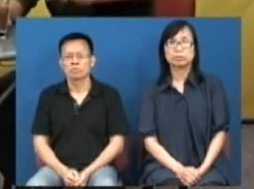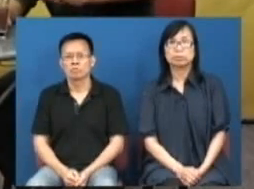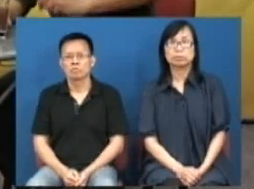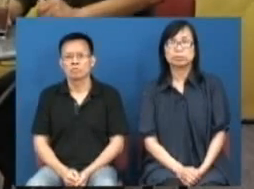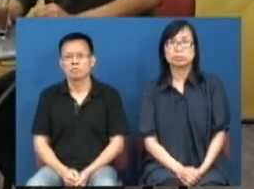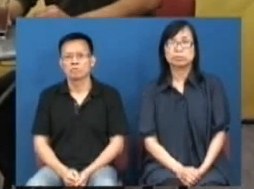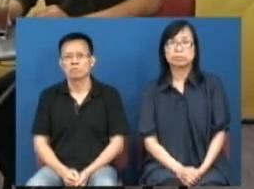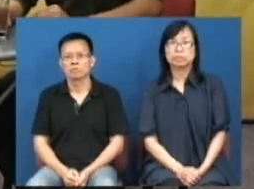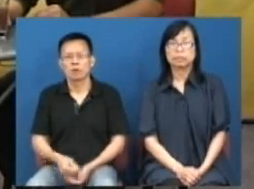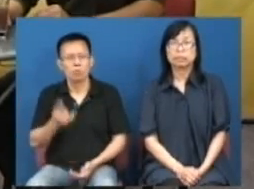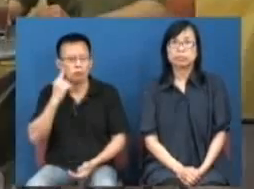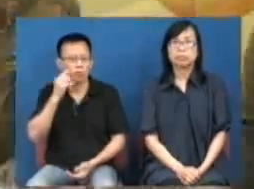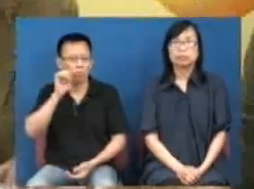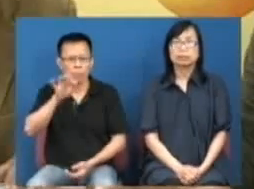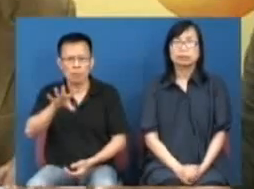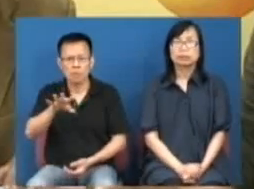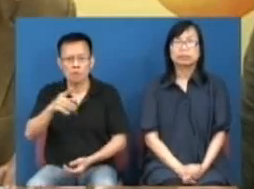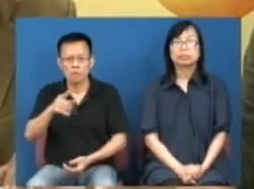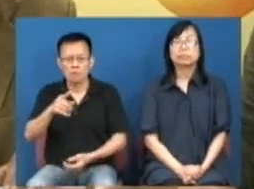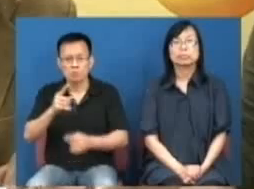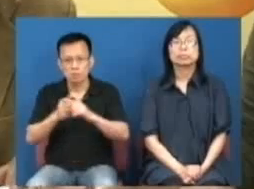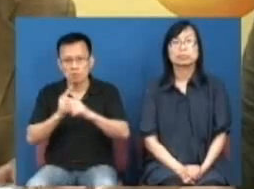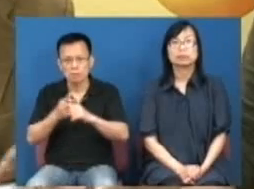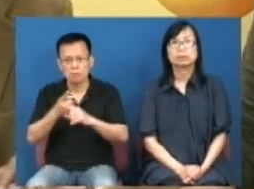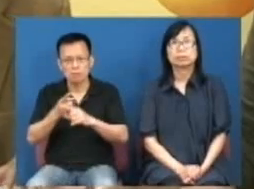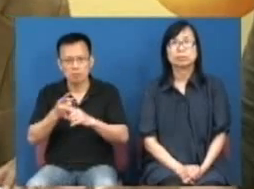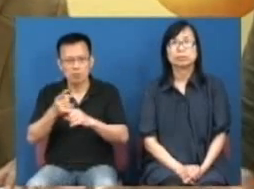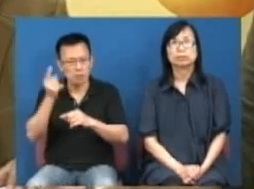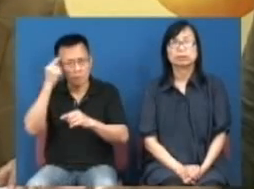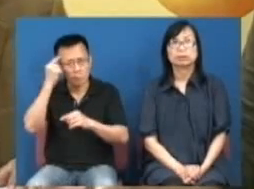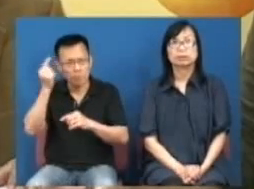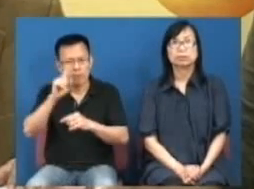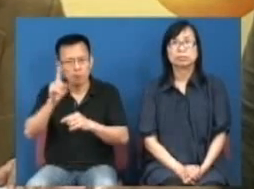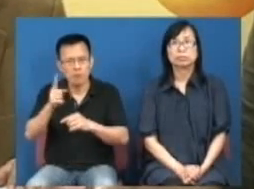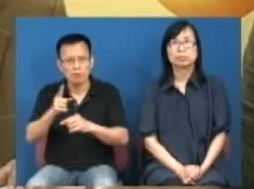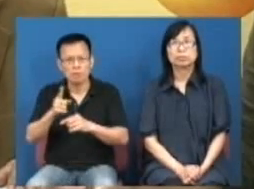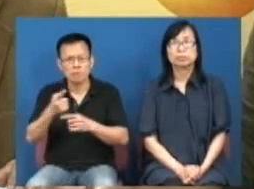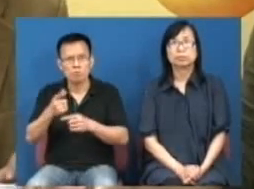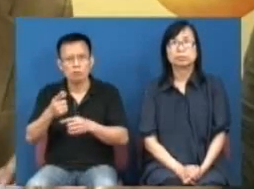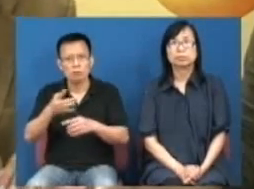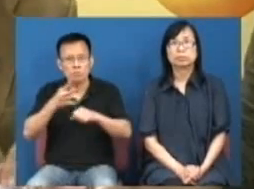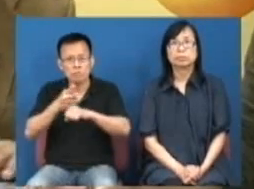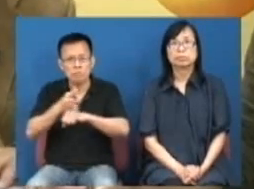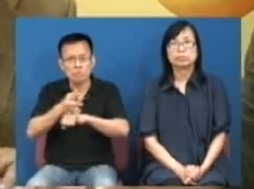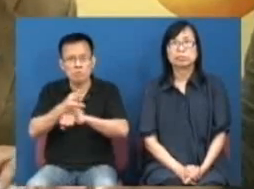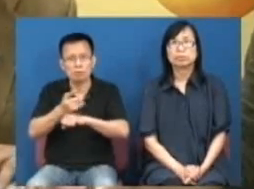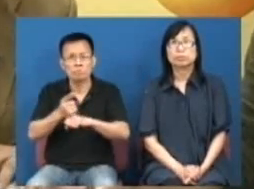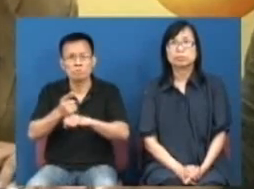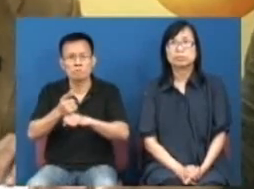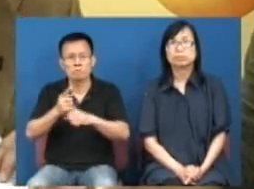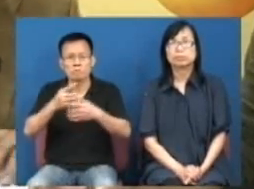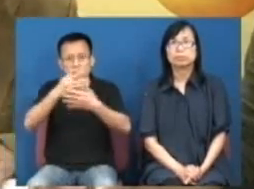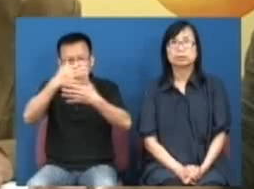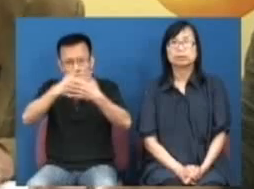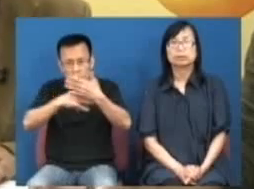好啦，咁我想問啦，究竟咧係佢哋知唔知咩叫 social media？ 同究竟佢呢條例係想禁邊個咧？